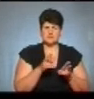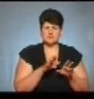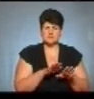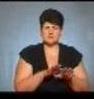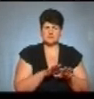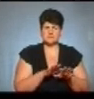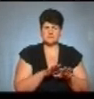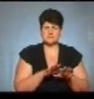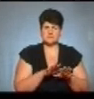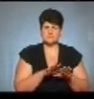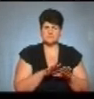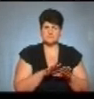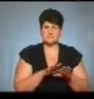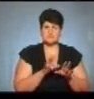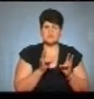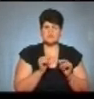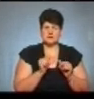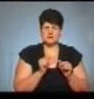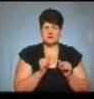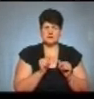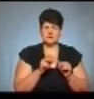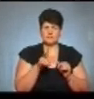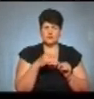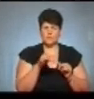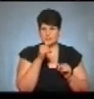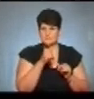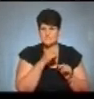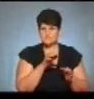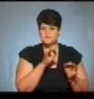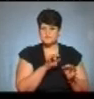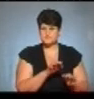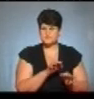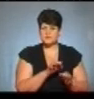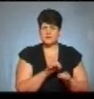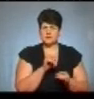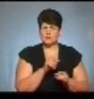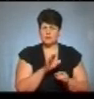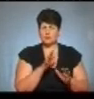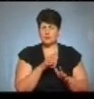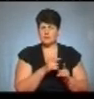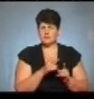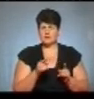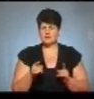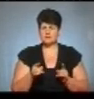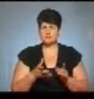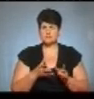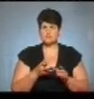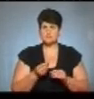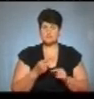мало на цього, в лютому місяці. Але в той момент, як стали платити